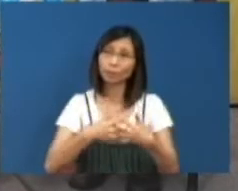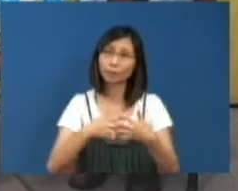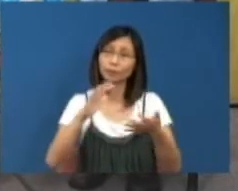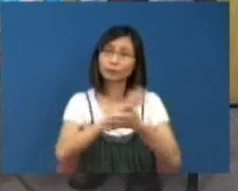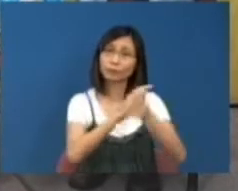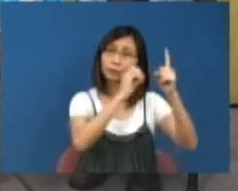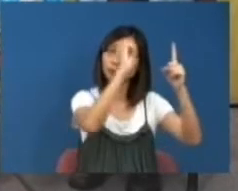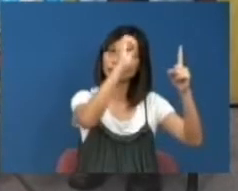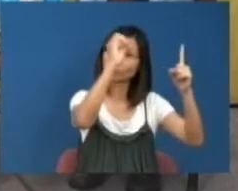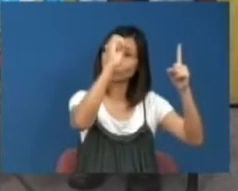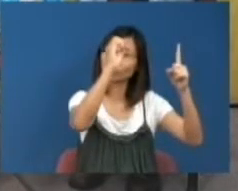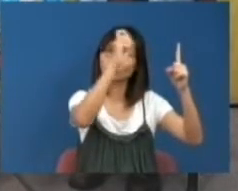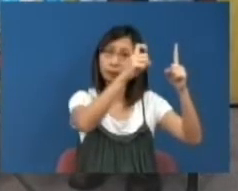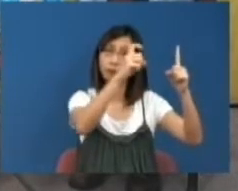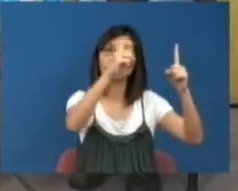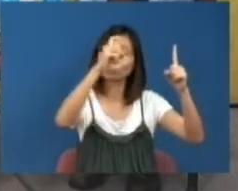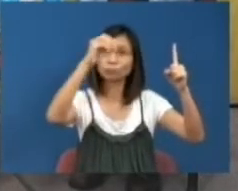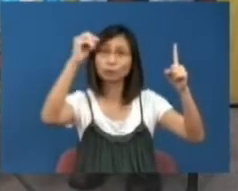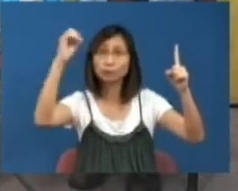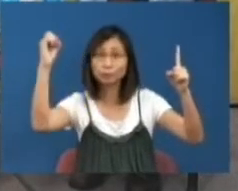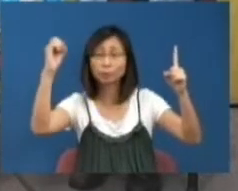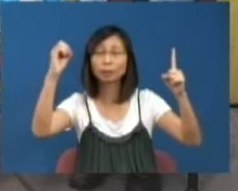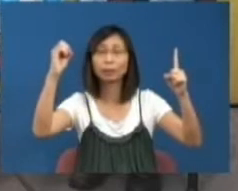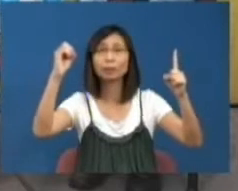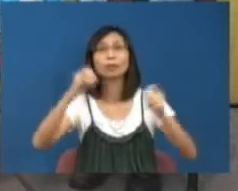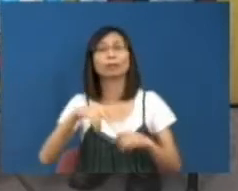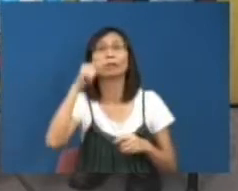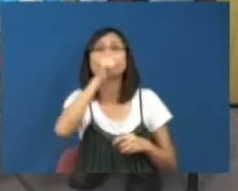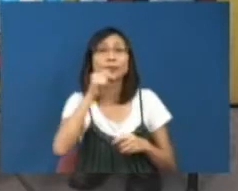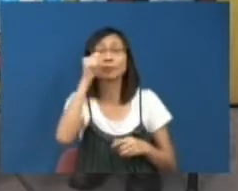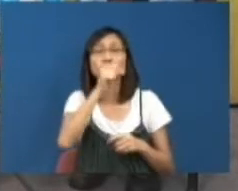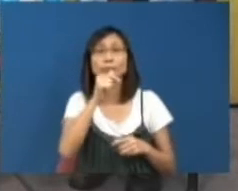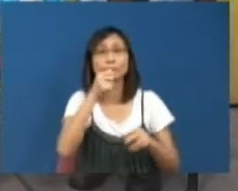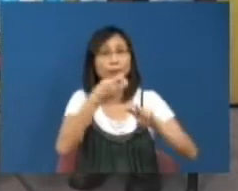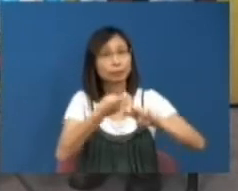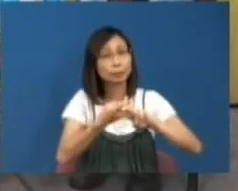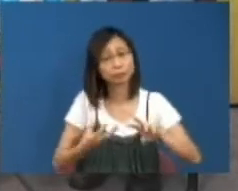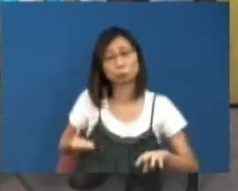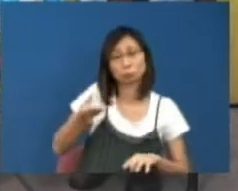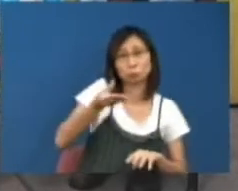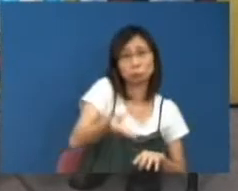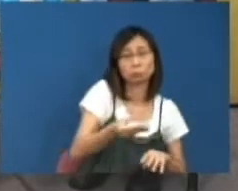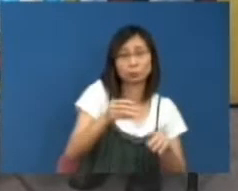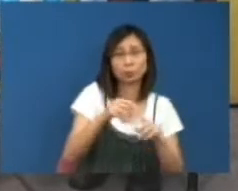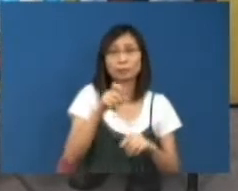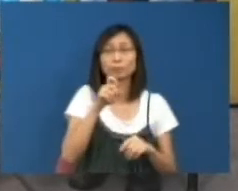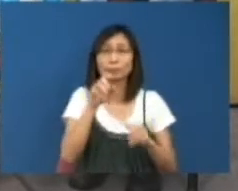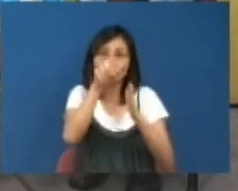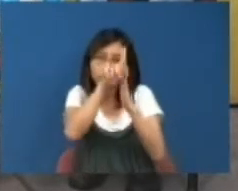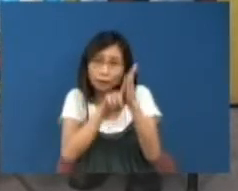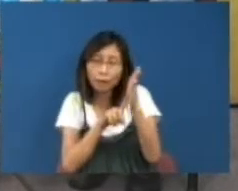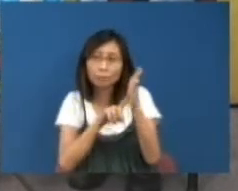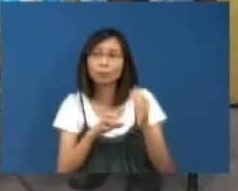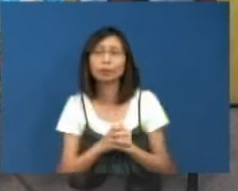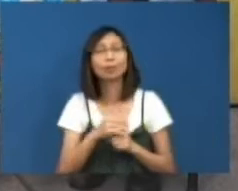代發生石油嘅危機，即係嗰啲油價、石油嘅供應啊出現問題，咁嘅時候咧就開始有人做呢啲